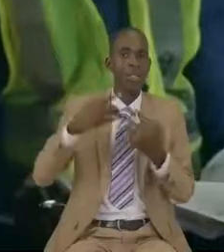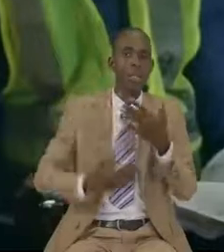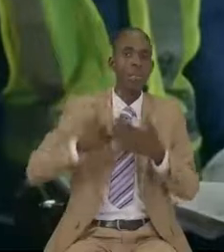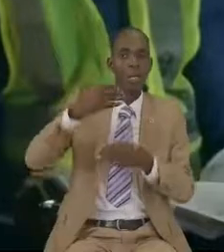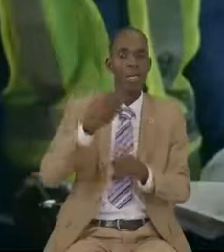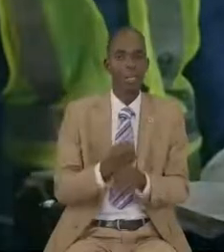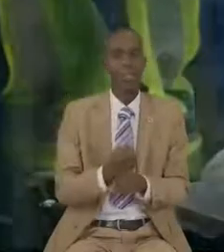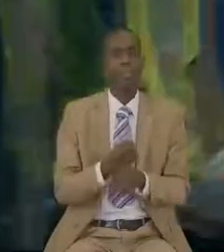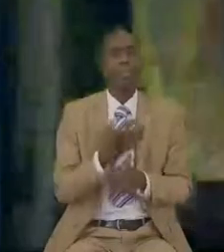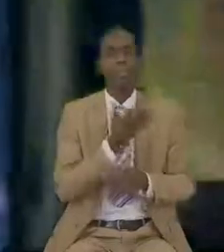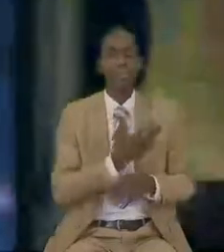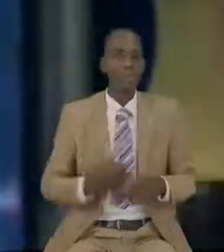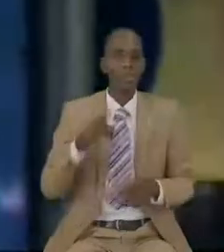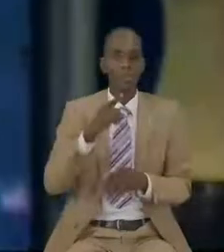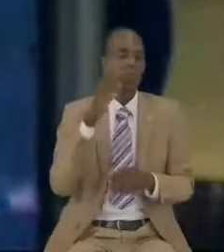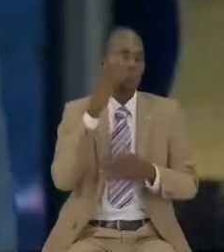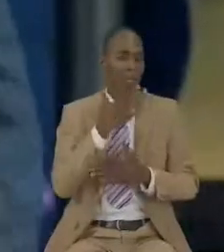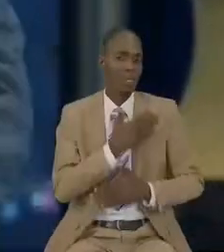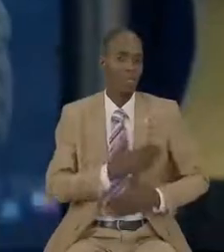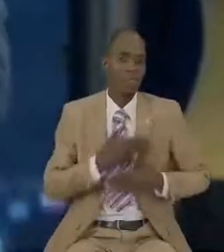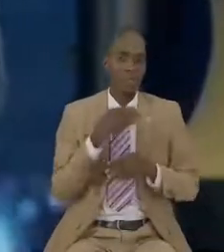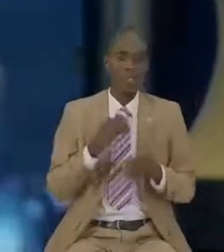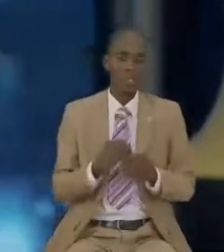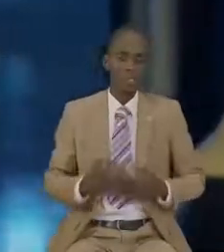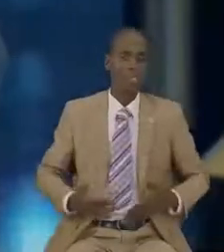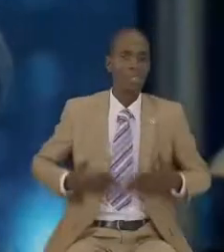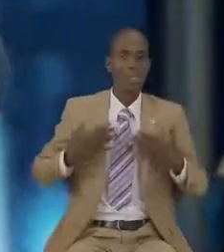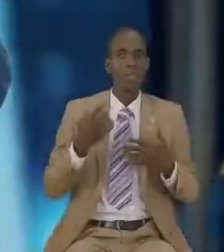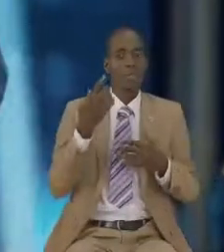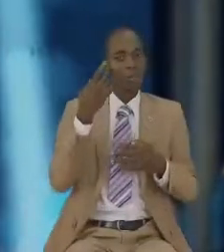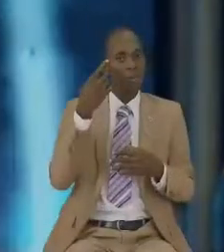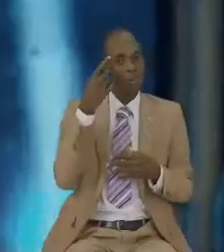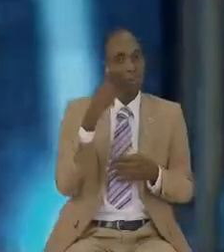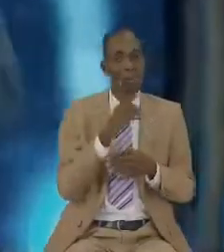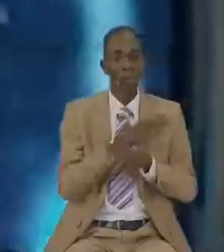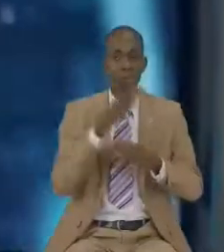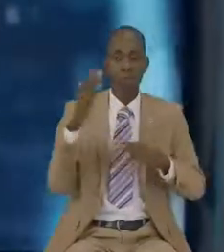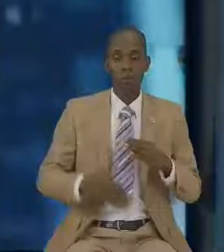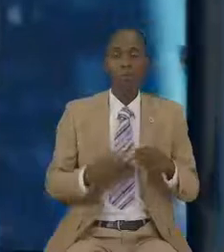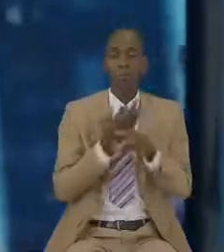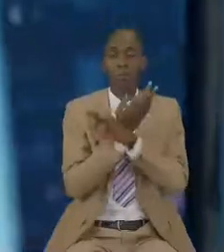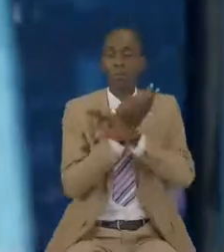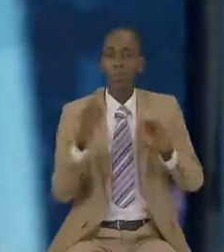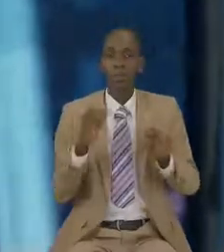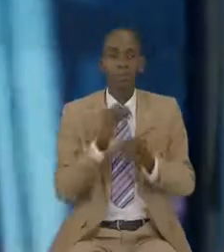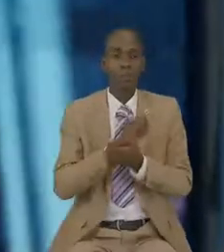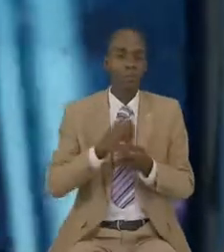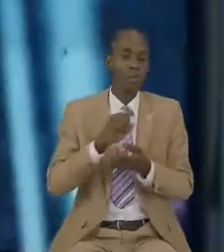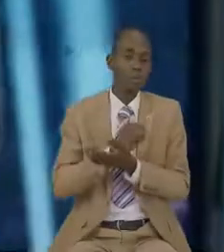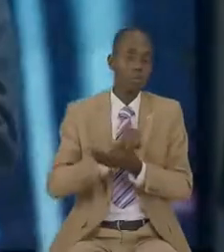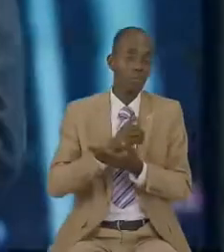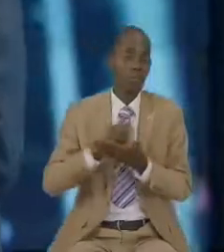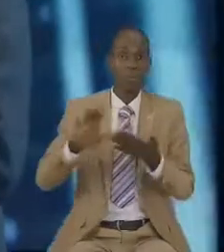Et tu vas jouir de ta vie de libération totale, libération surnaturelle